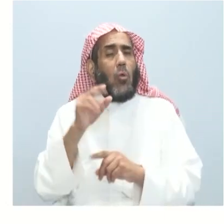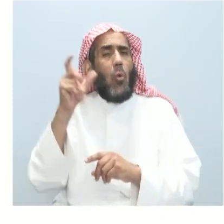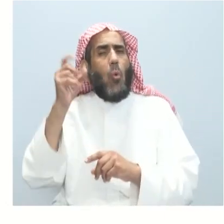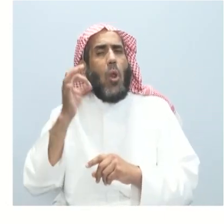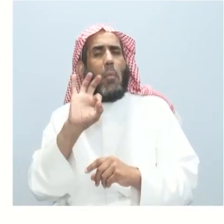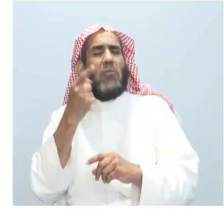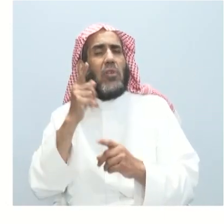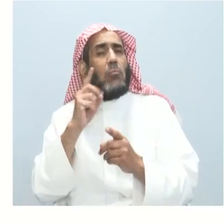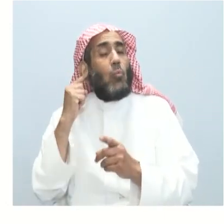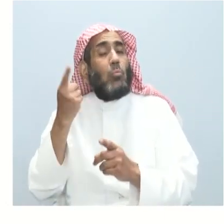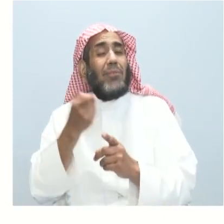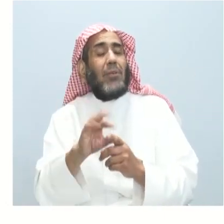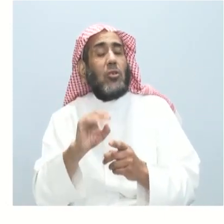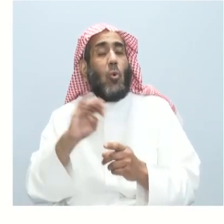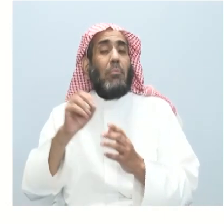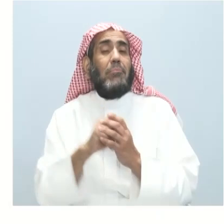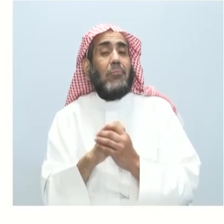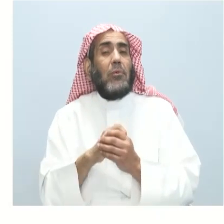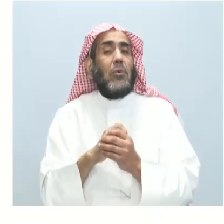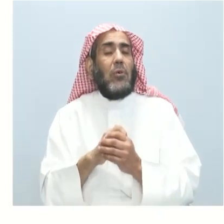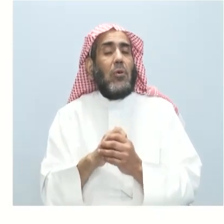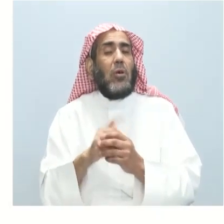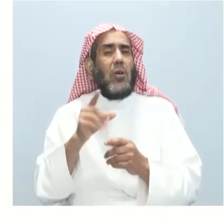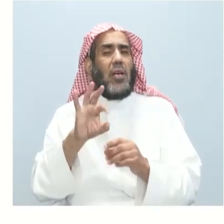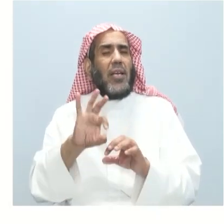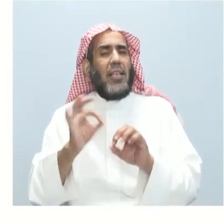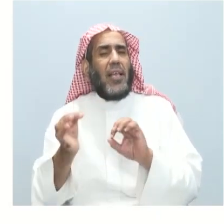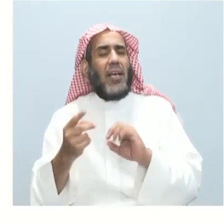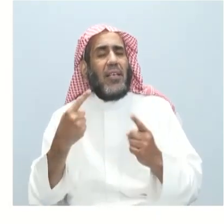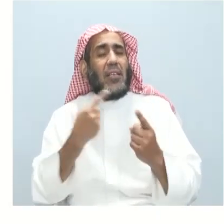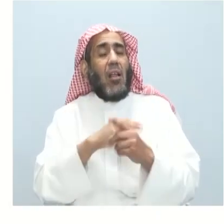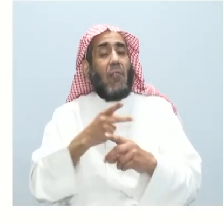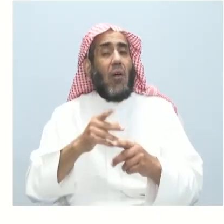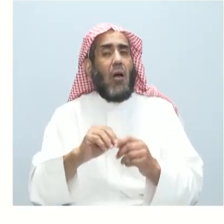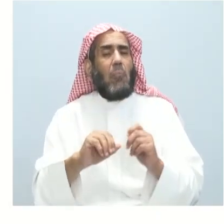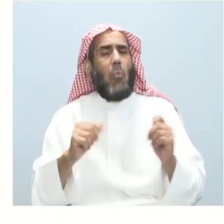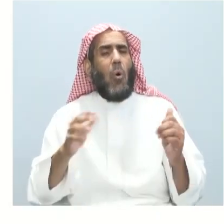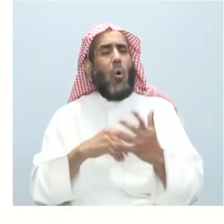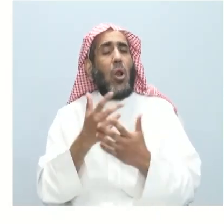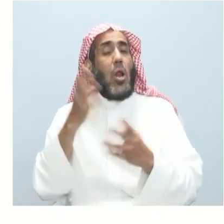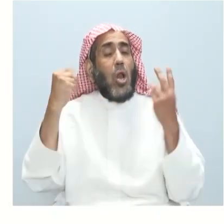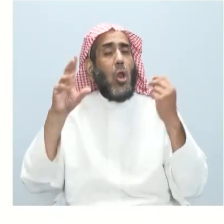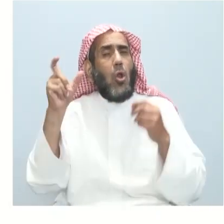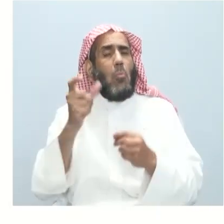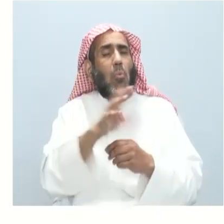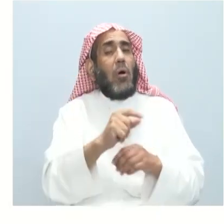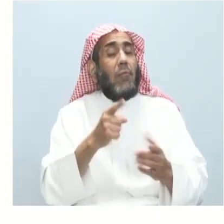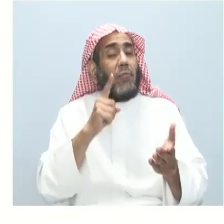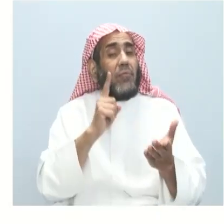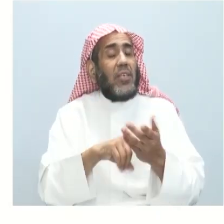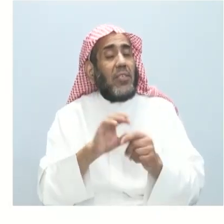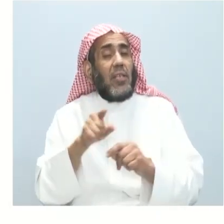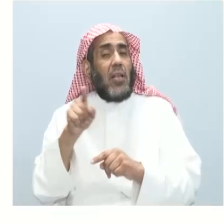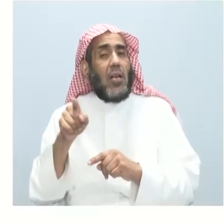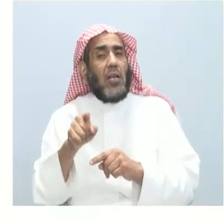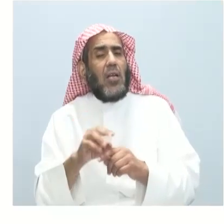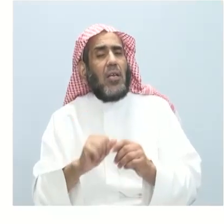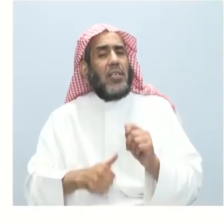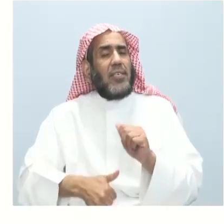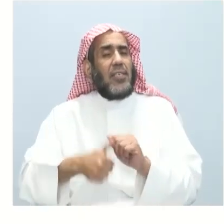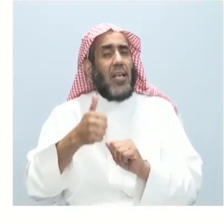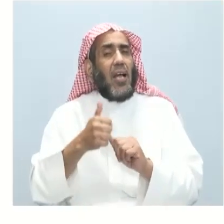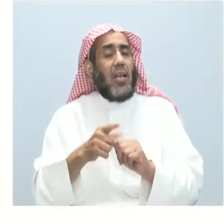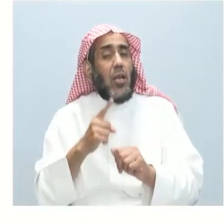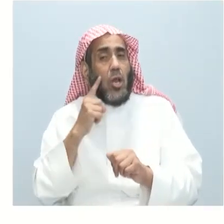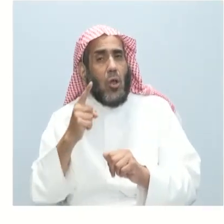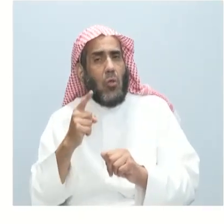ولماذا الجواب احسنتم اذا اختلف اهل العلم في مساله معينه فعند ذلك ان استطاع ان